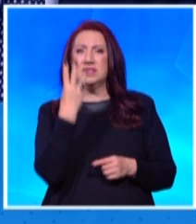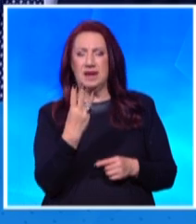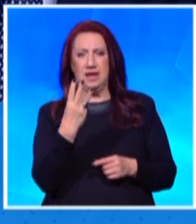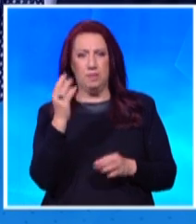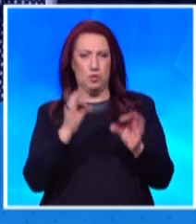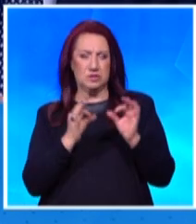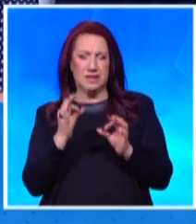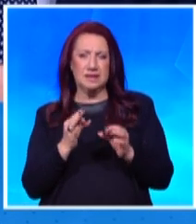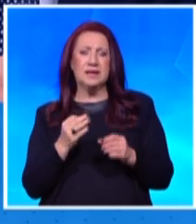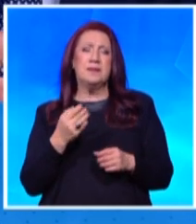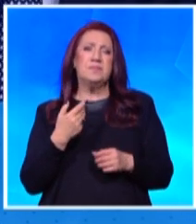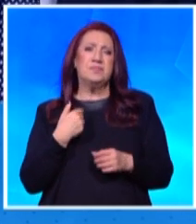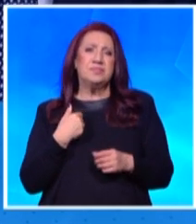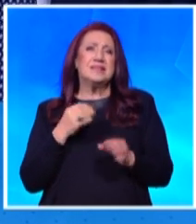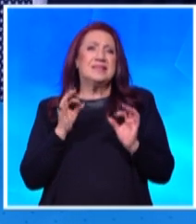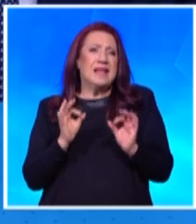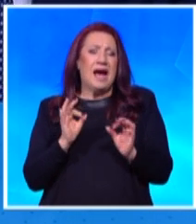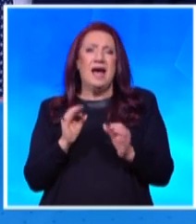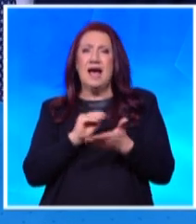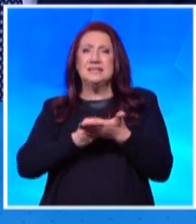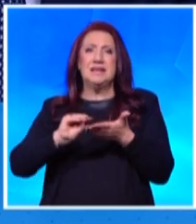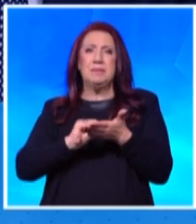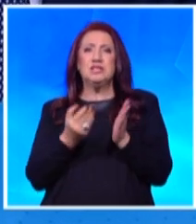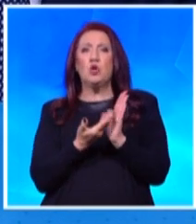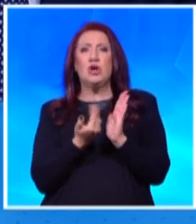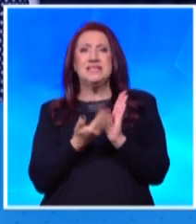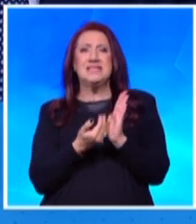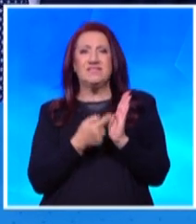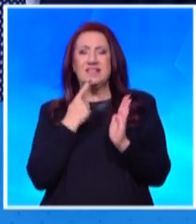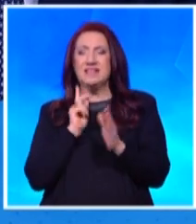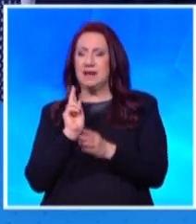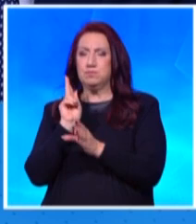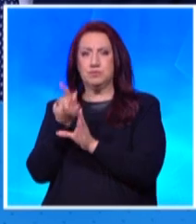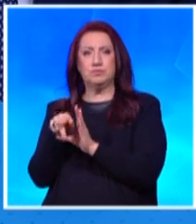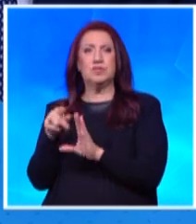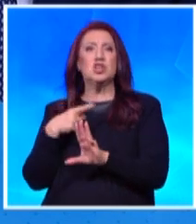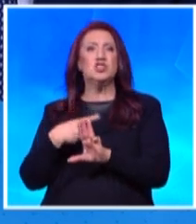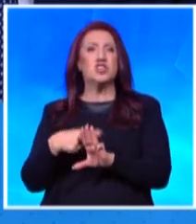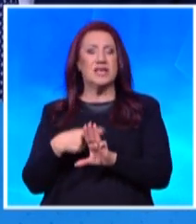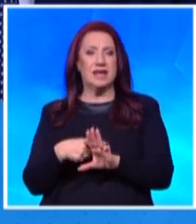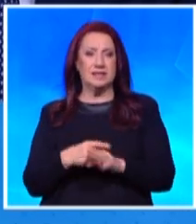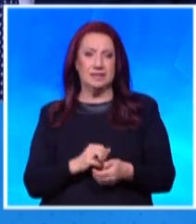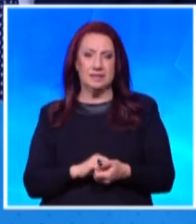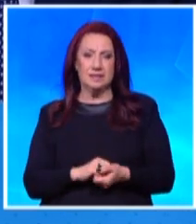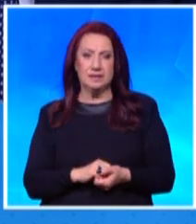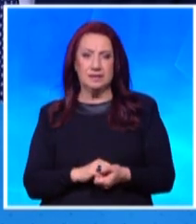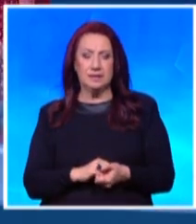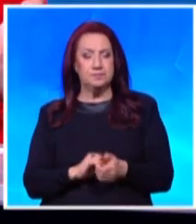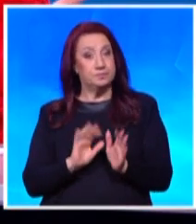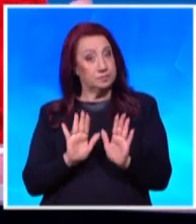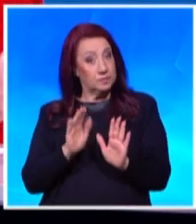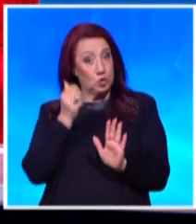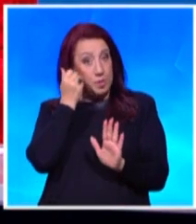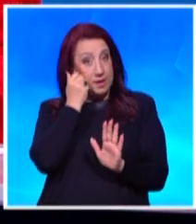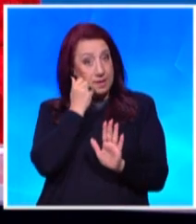милиарди, а защото просто такава е границата в Мастрихтския договор. Така че този дебат по принцип е безмислен. Да, но имаше преди това един друг бюджет, където